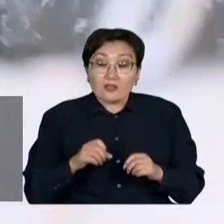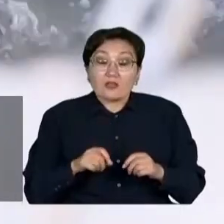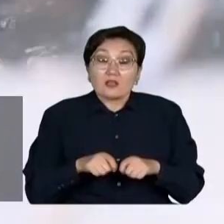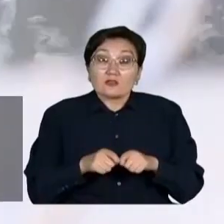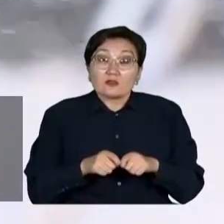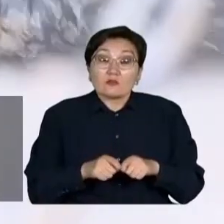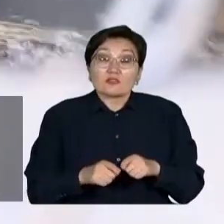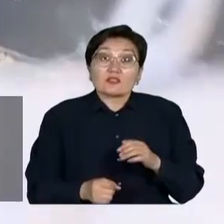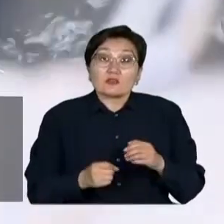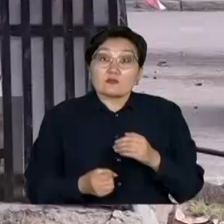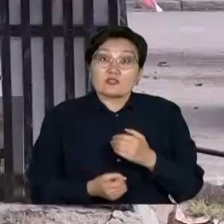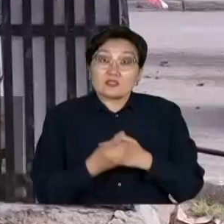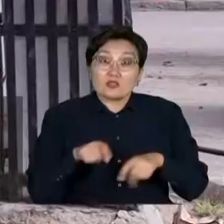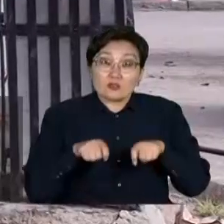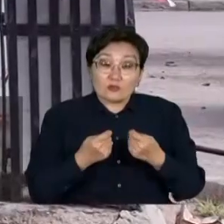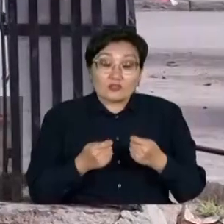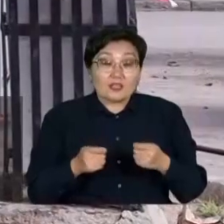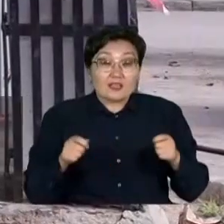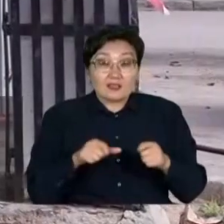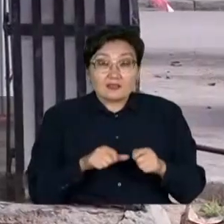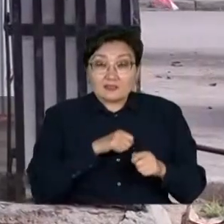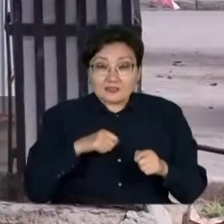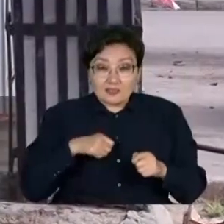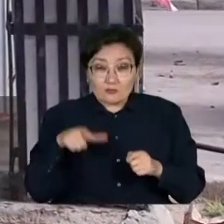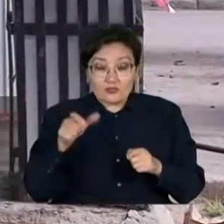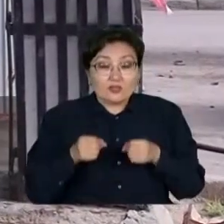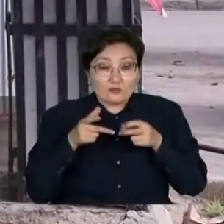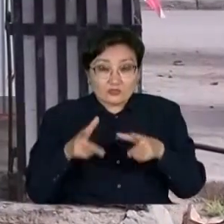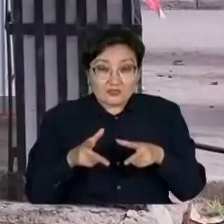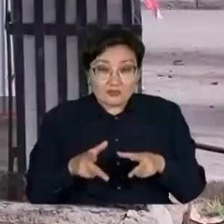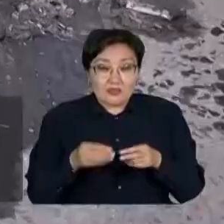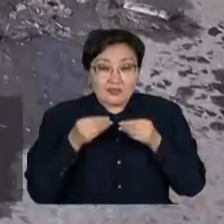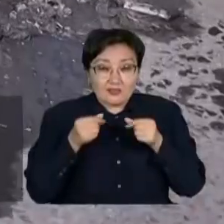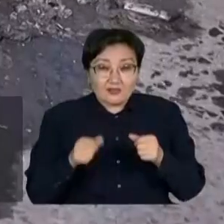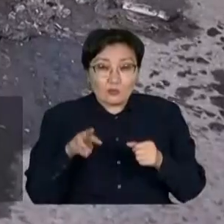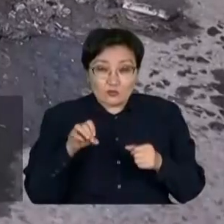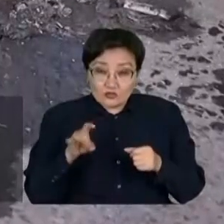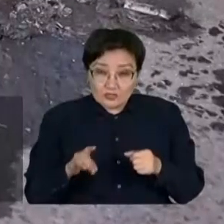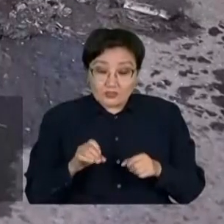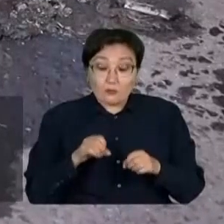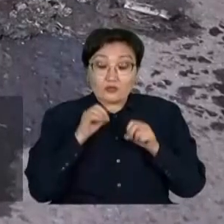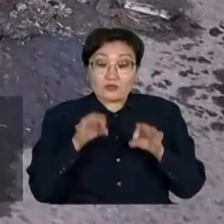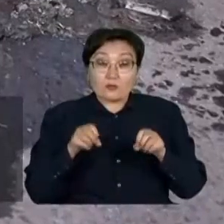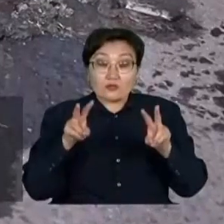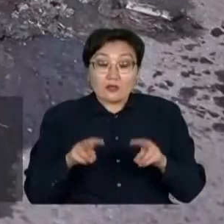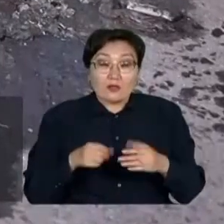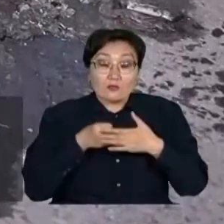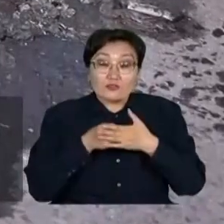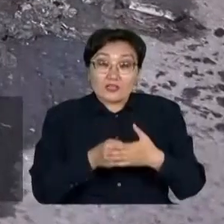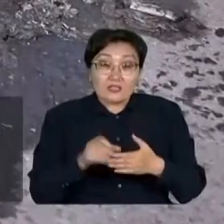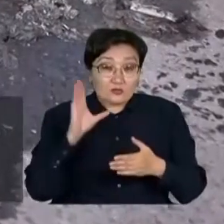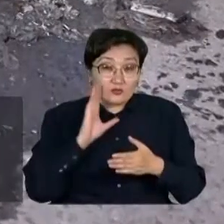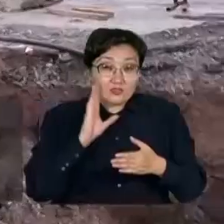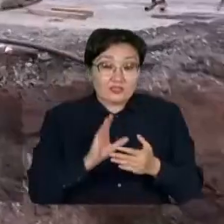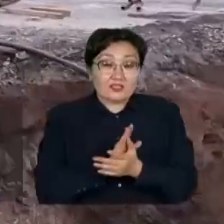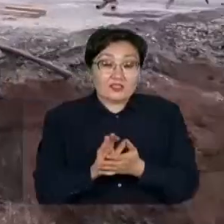спровоцировали аварию отчасти и сами люди, которые сбрасывают в канализацию нерастворимый мусор. По словам специалистов, под напором воды средства